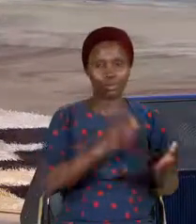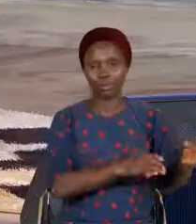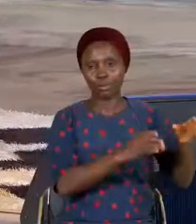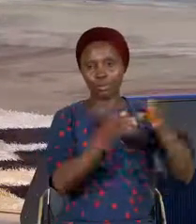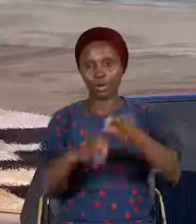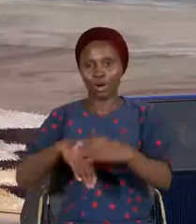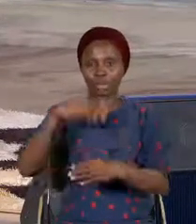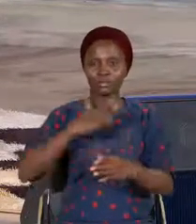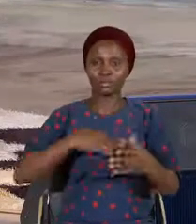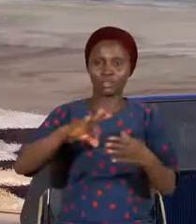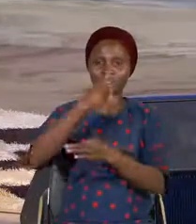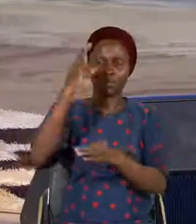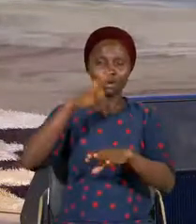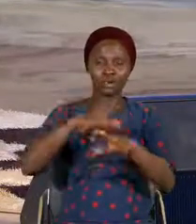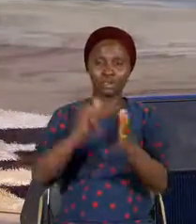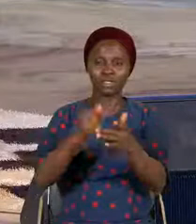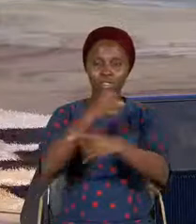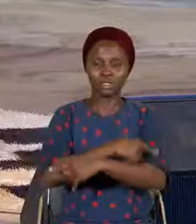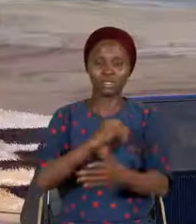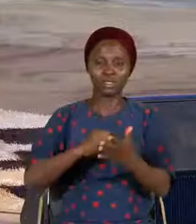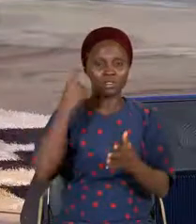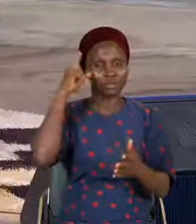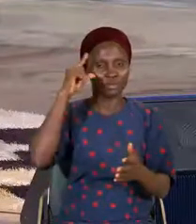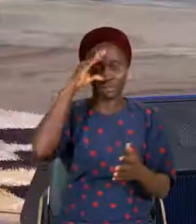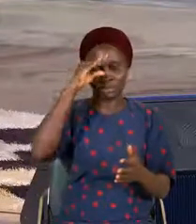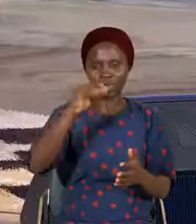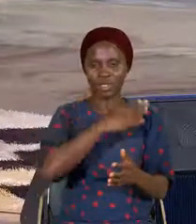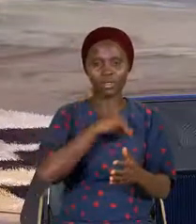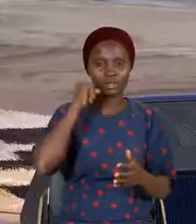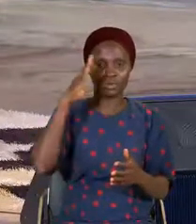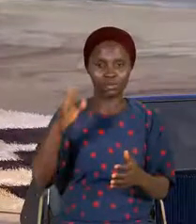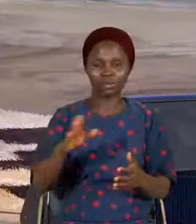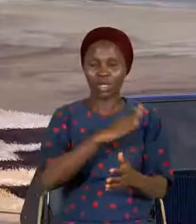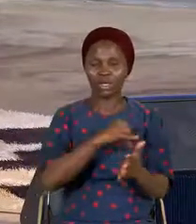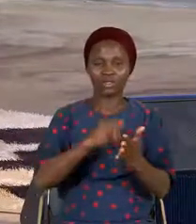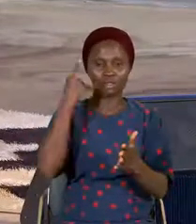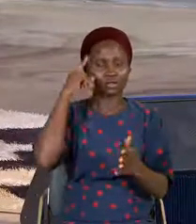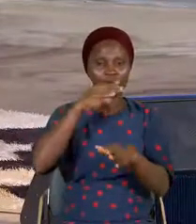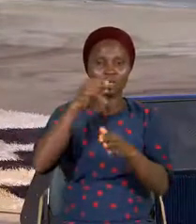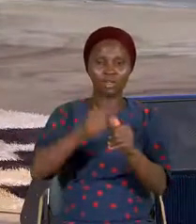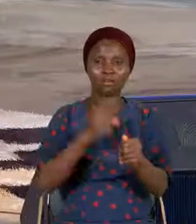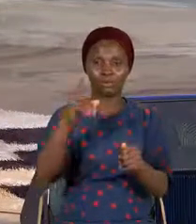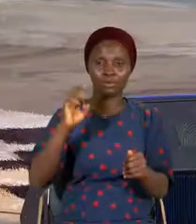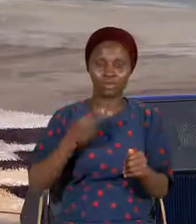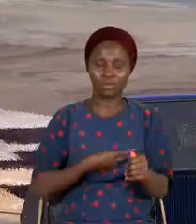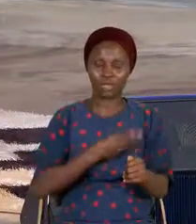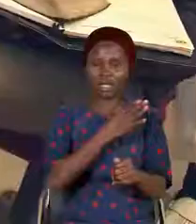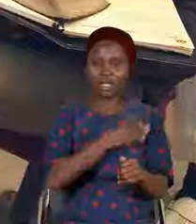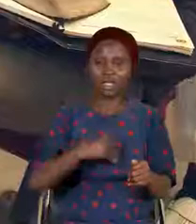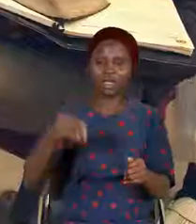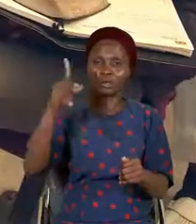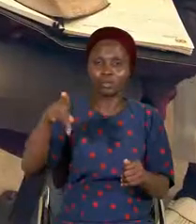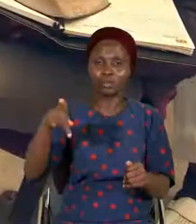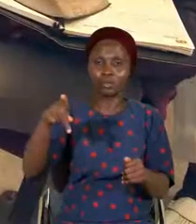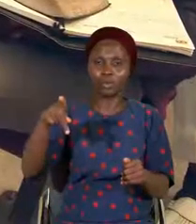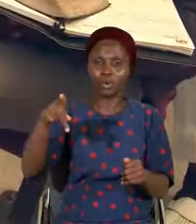C'est pour les hommes, c'est pour les femmes, sur vos fils et vos filles. Et c'est pour chacun de nous. L'apôtre Paul l'ajoute et